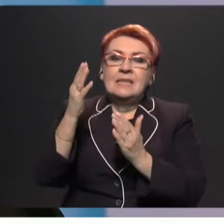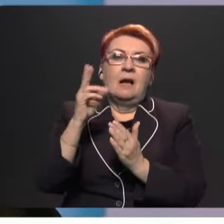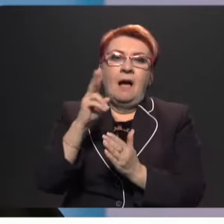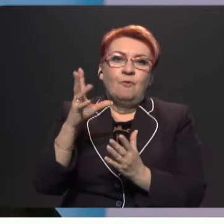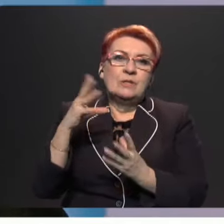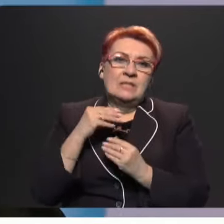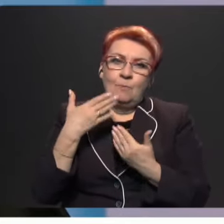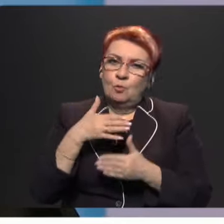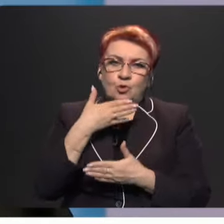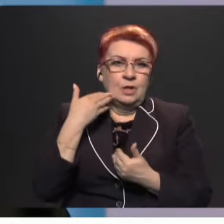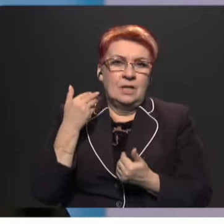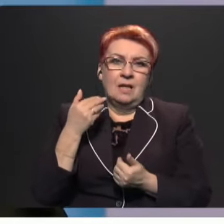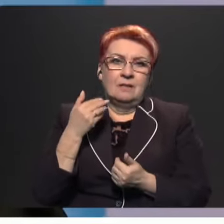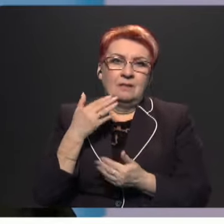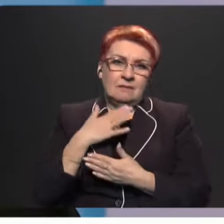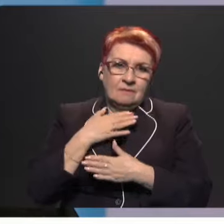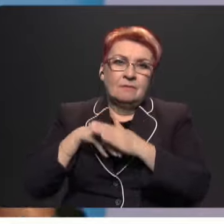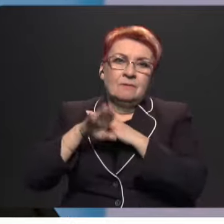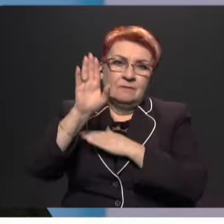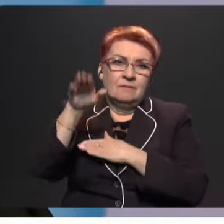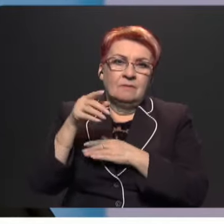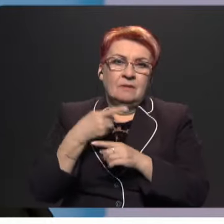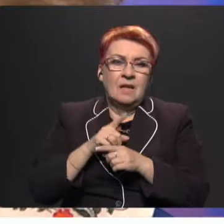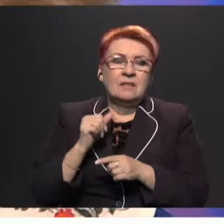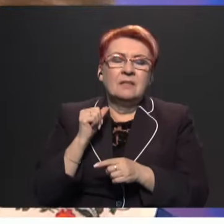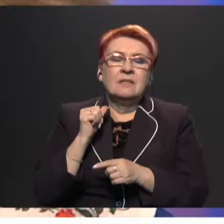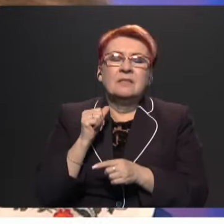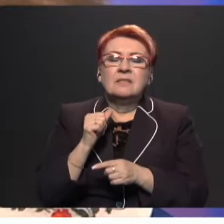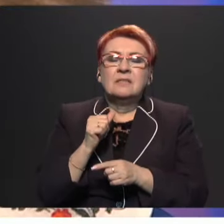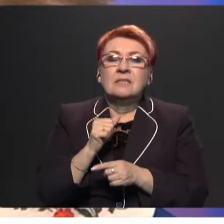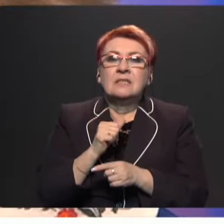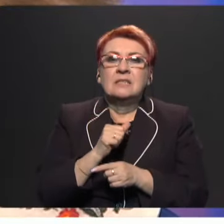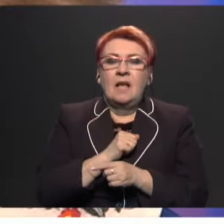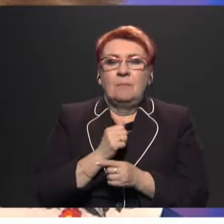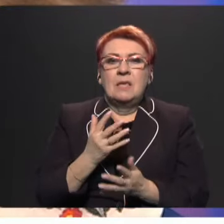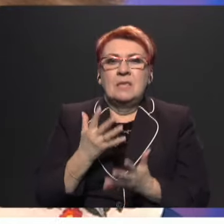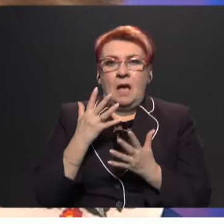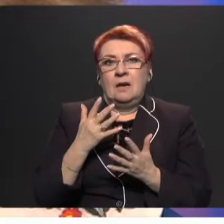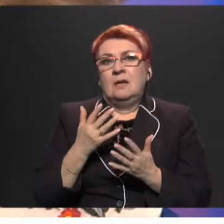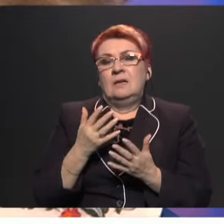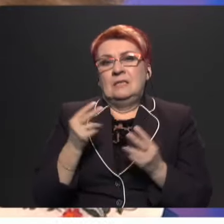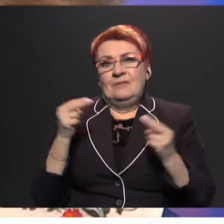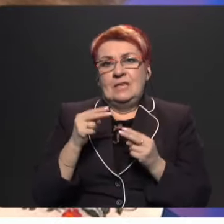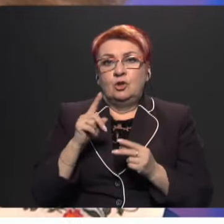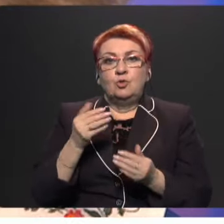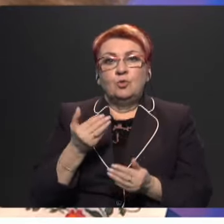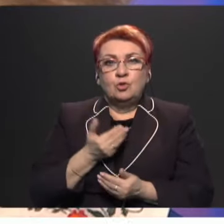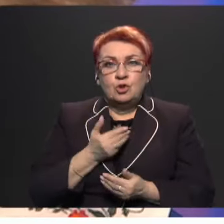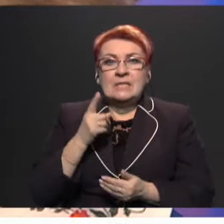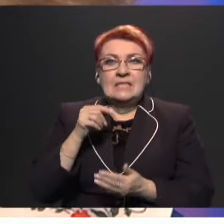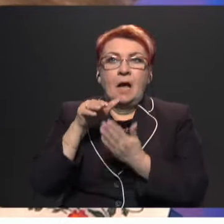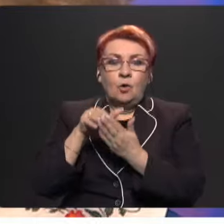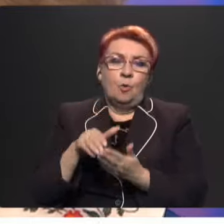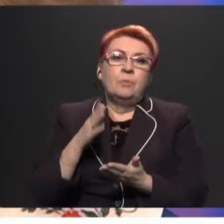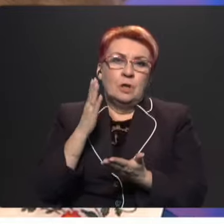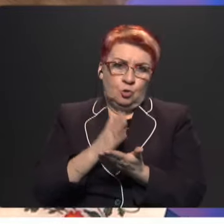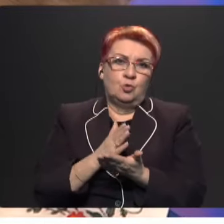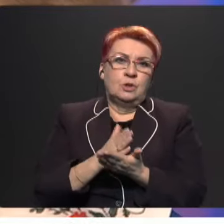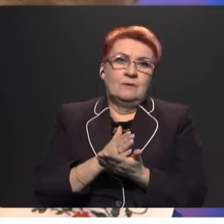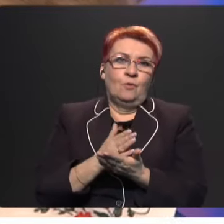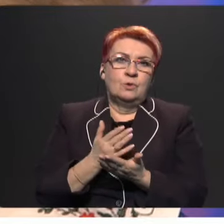что мы любим тех, кого с нами нет, это самое яркое свидетельство того, что жизнь за гробом существует. Да, это